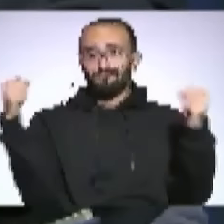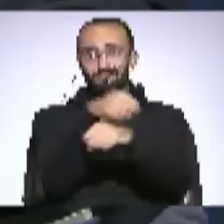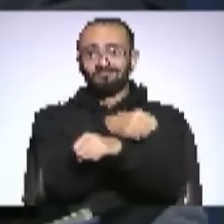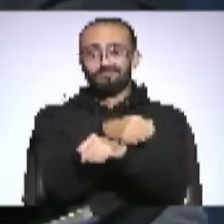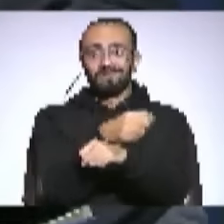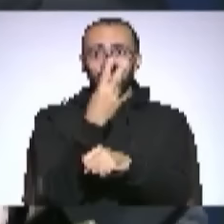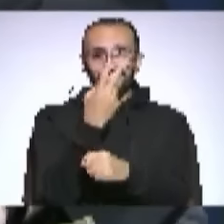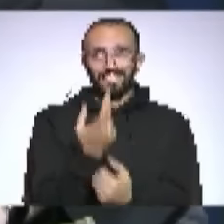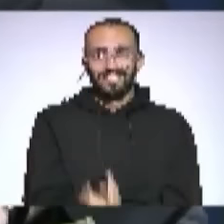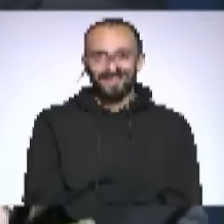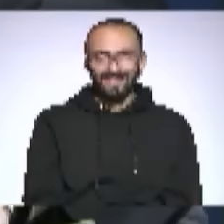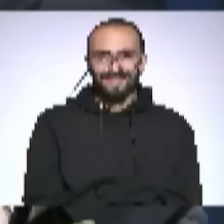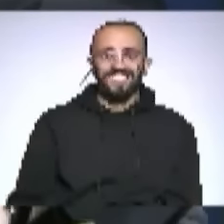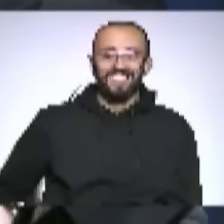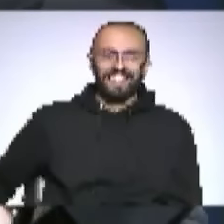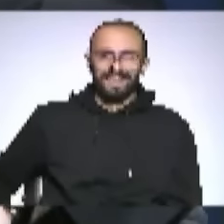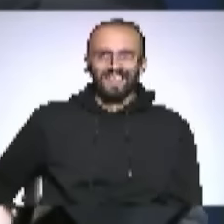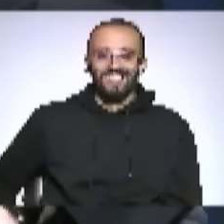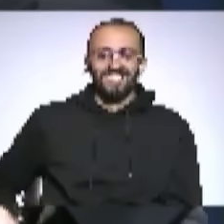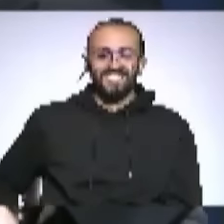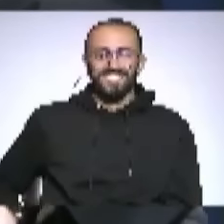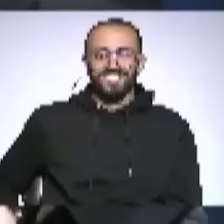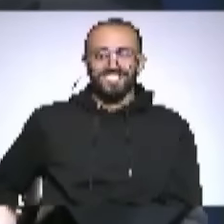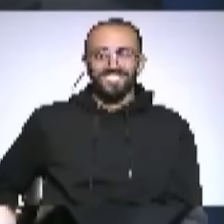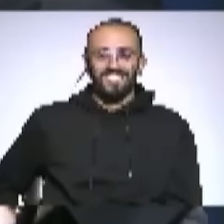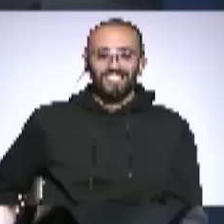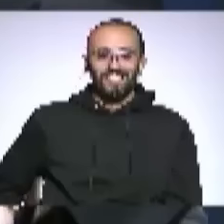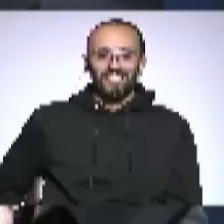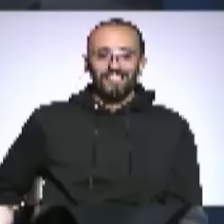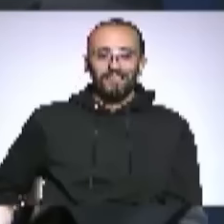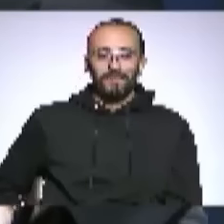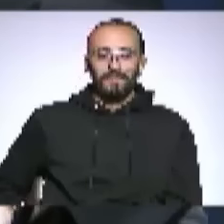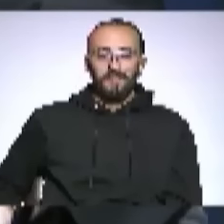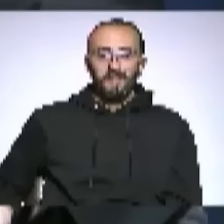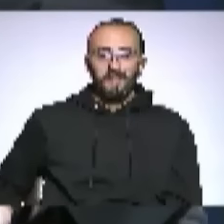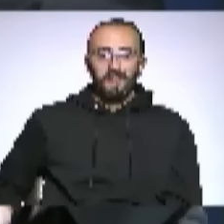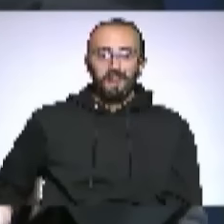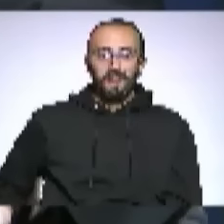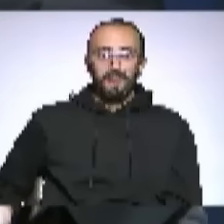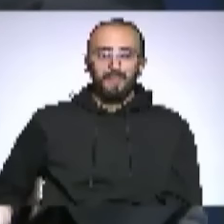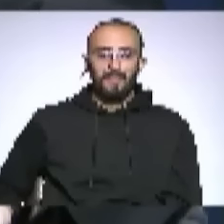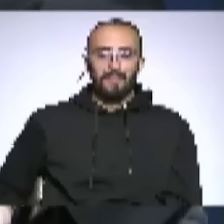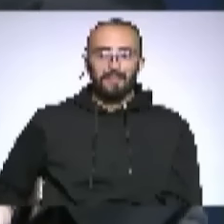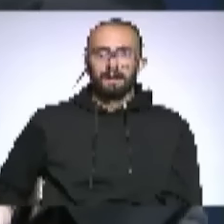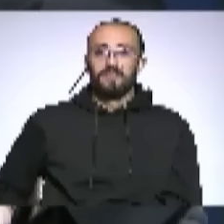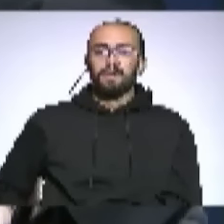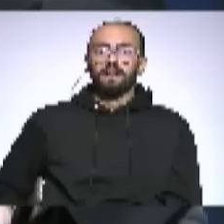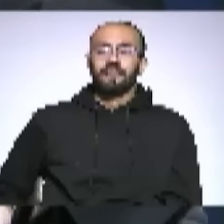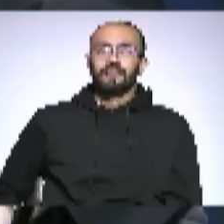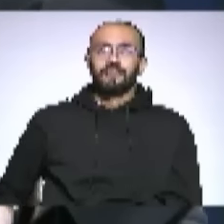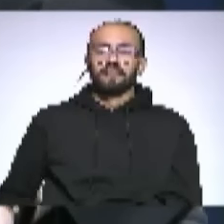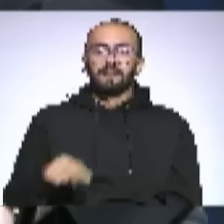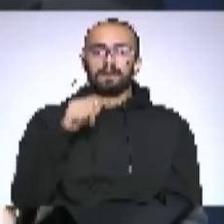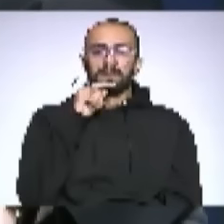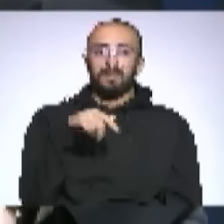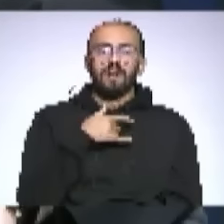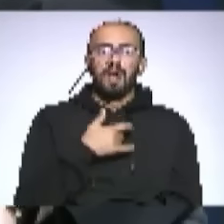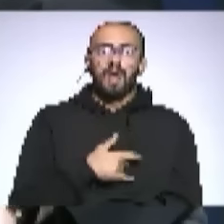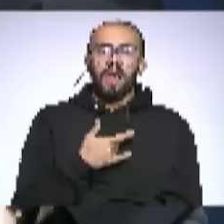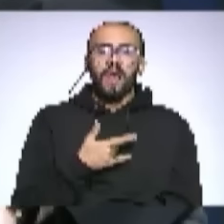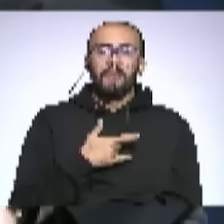يعني ف طيب وبعدين وصلتني لغايه من ان انا جاني انسداد في الشرايين القلب